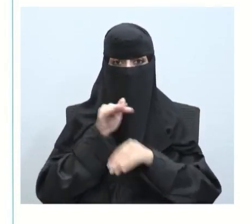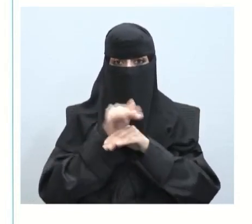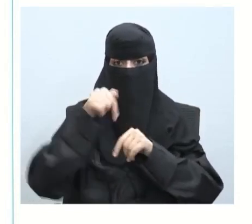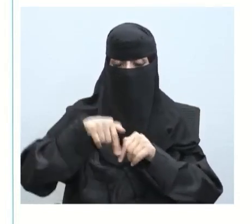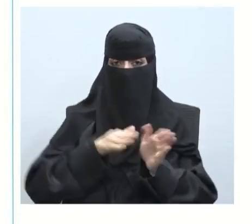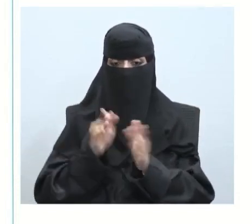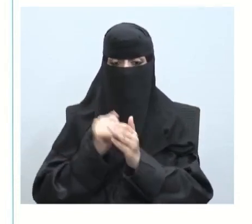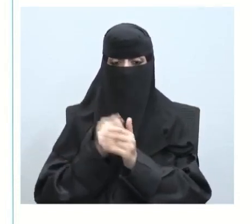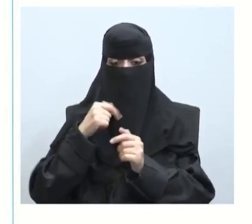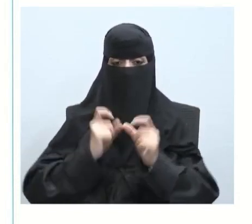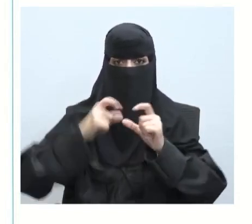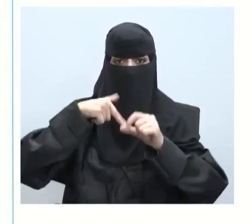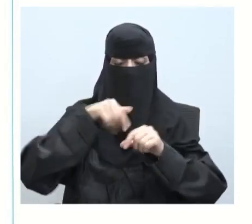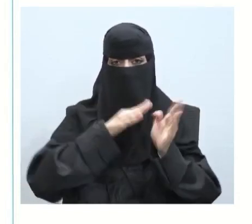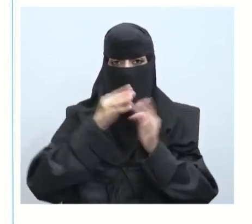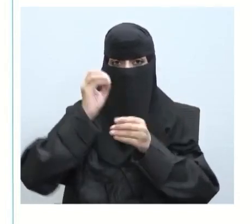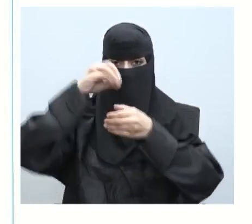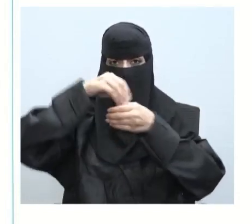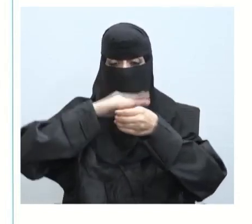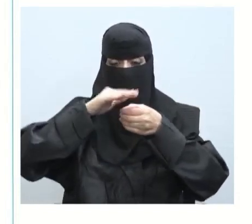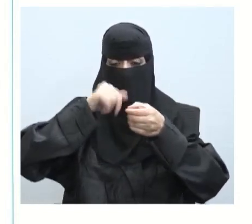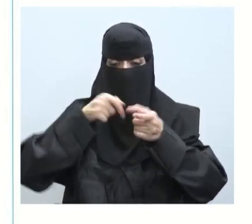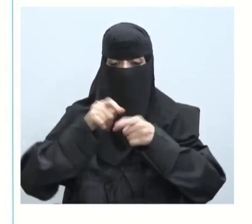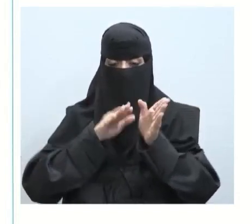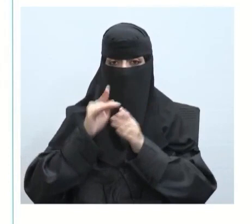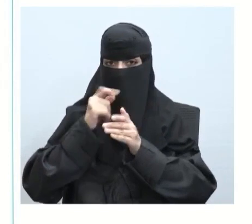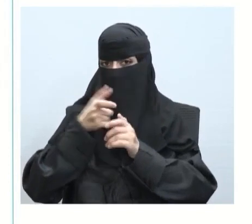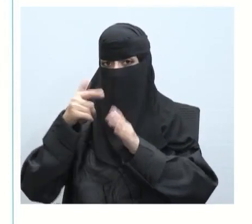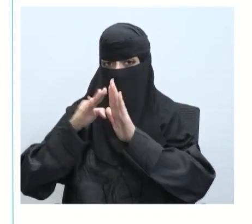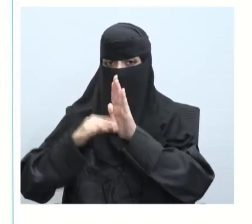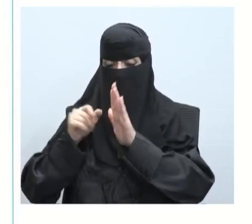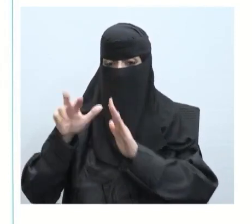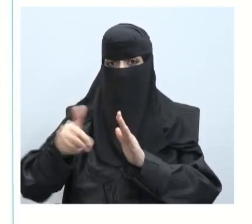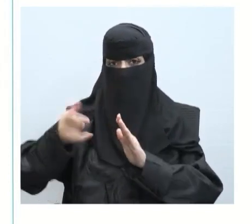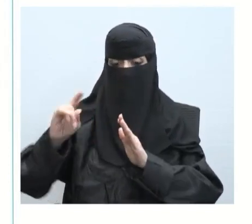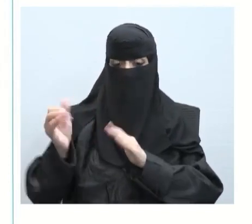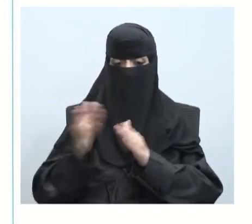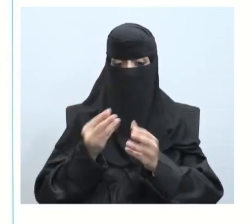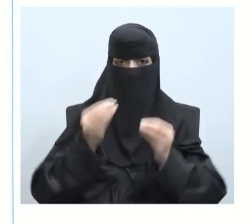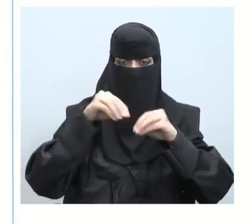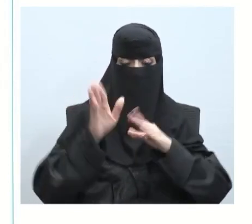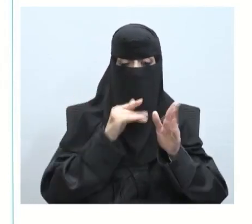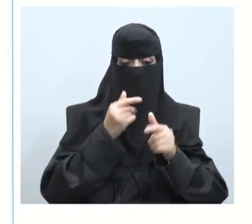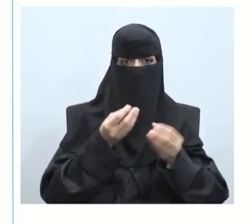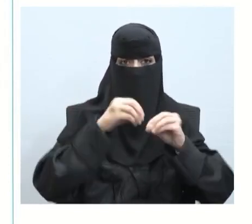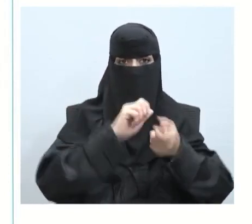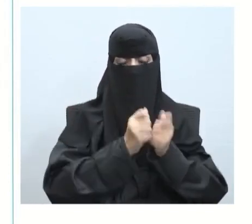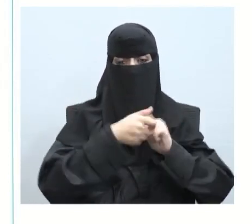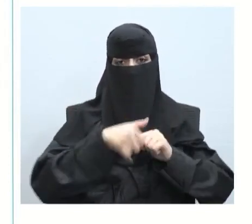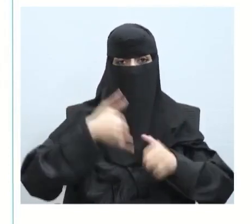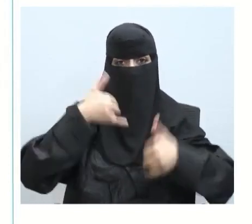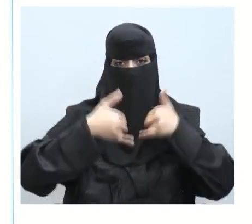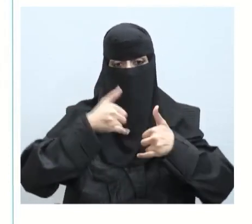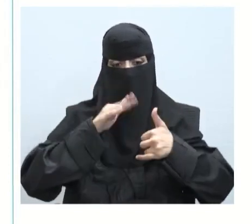هذا الدرس إدارة النفايات الذكية، برمجة الأردوينو، أيضا تحميل بروتوكول ستاندرد فيرماتا، أيضا متغيرات